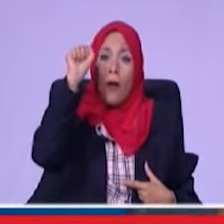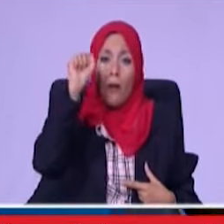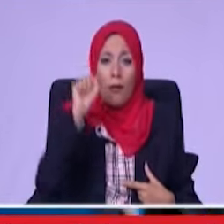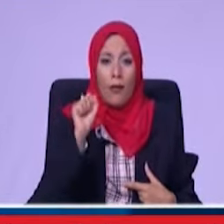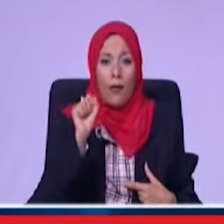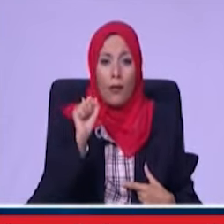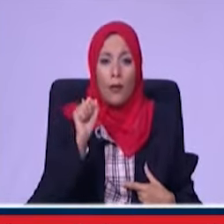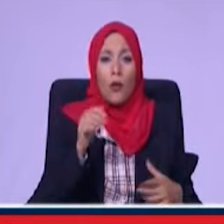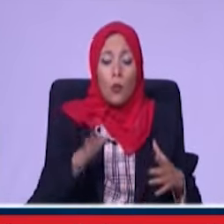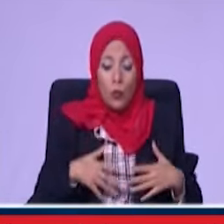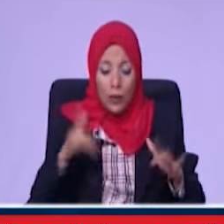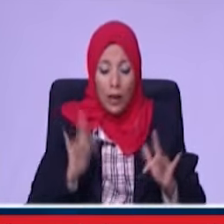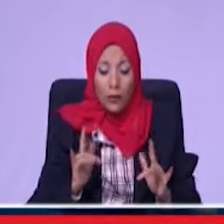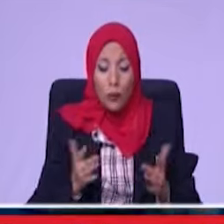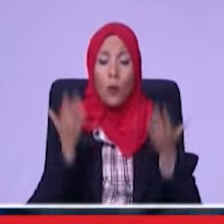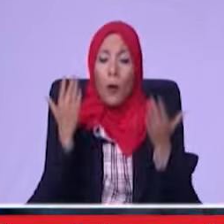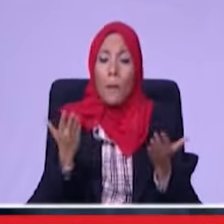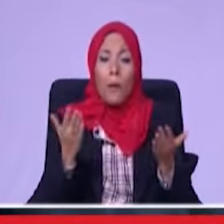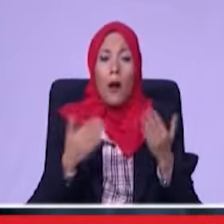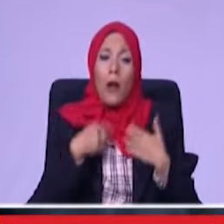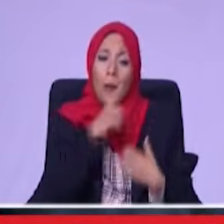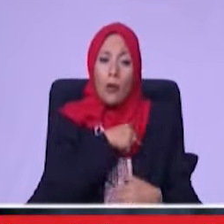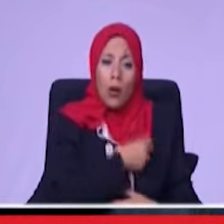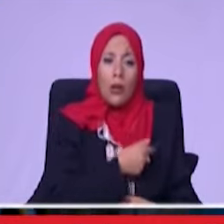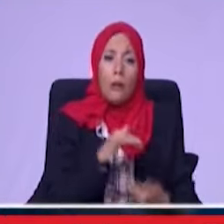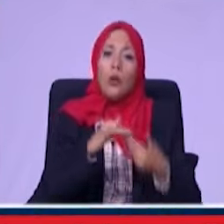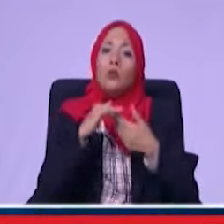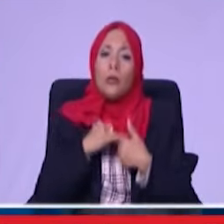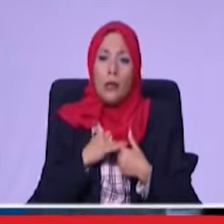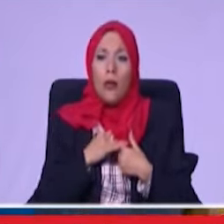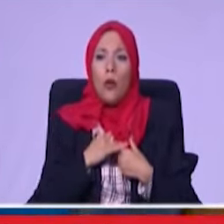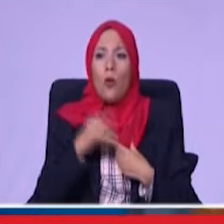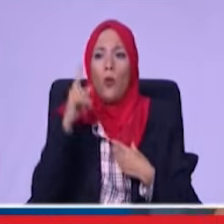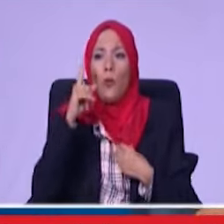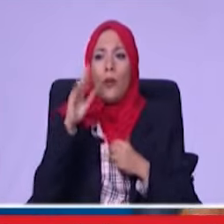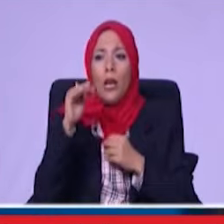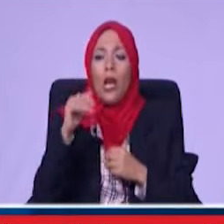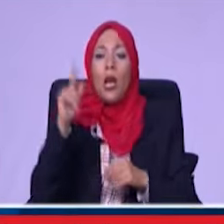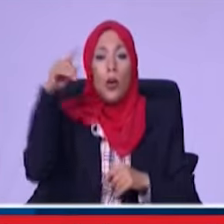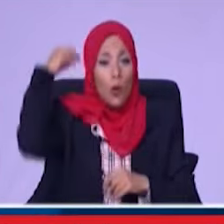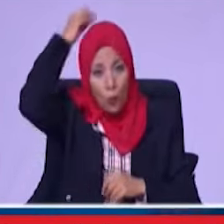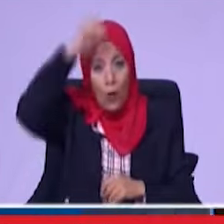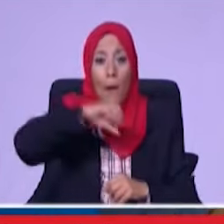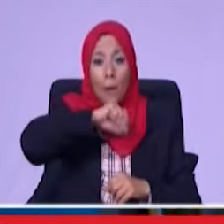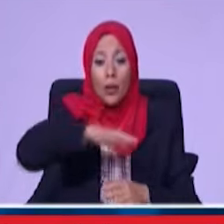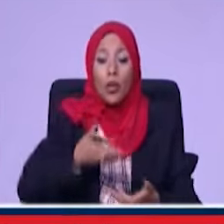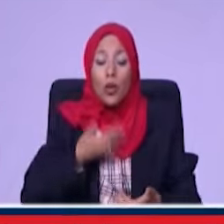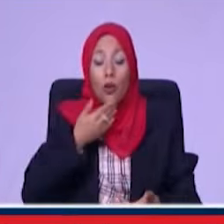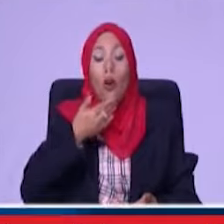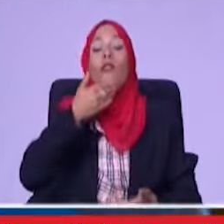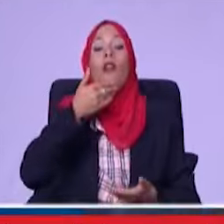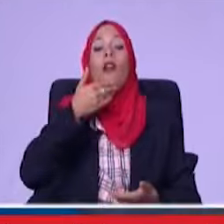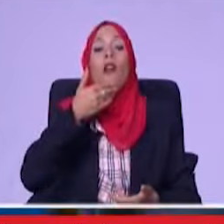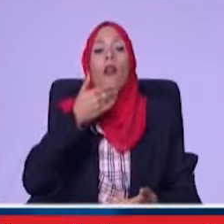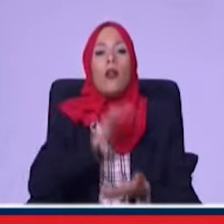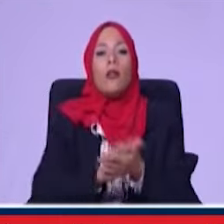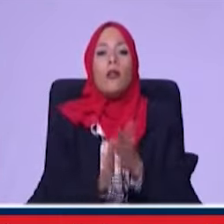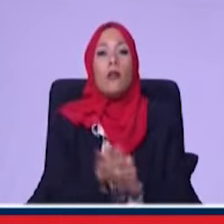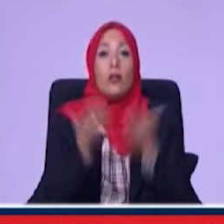الشفاعة في إقامة الحساب، فربنا يقول له يا محمد ارفع رأسك وسل تعطى